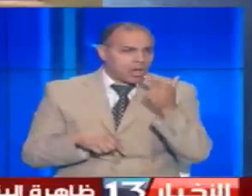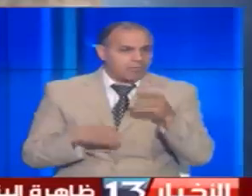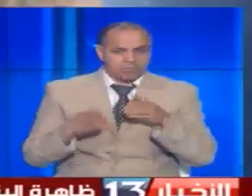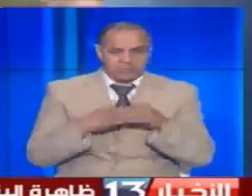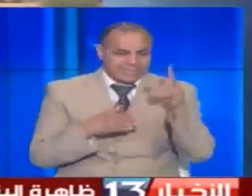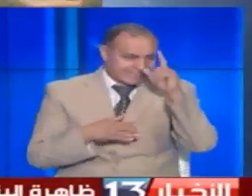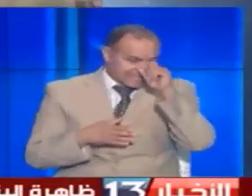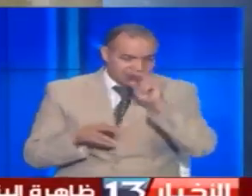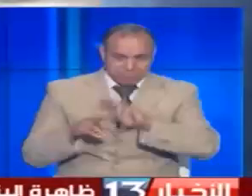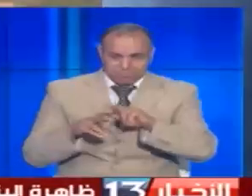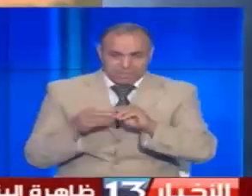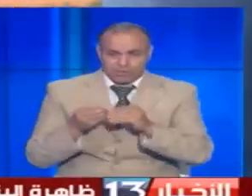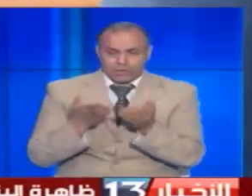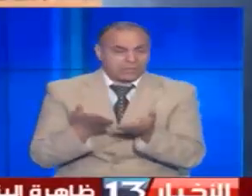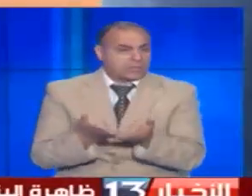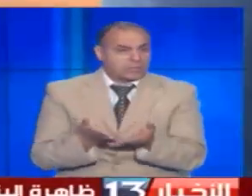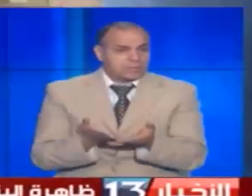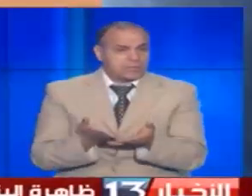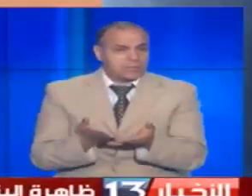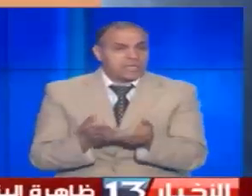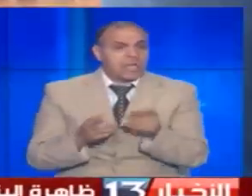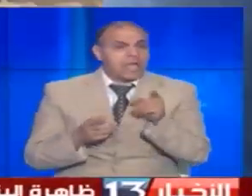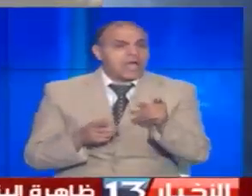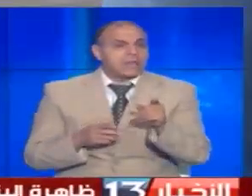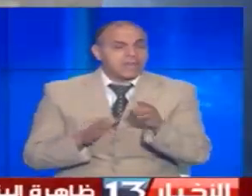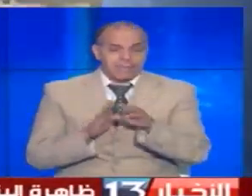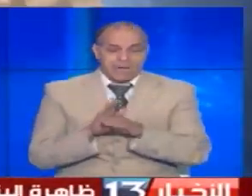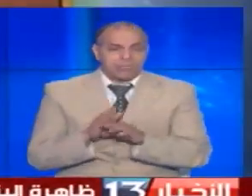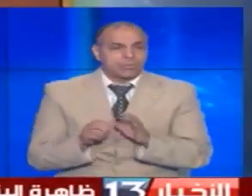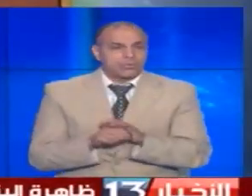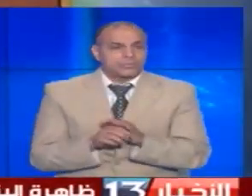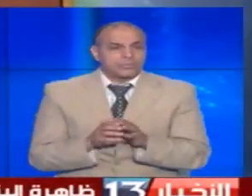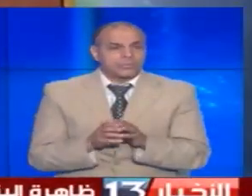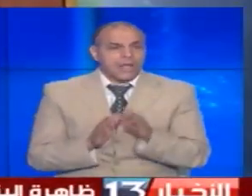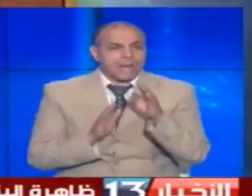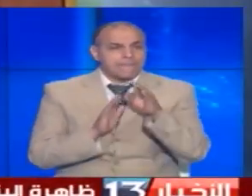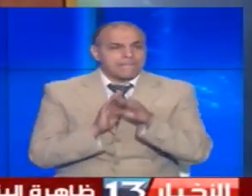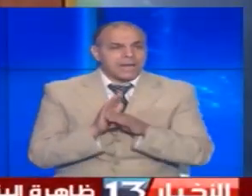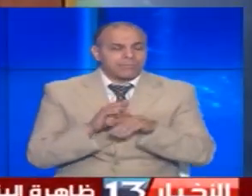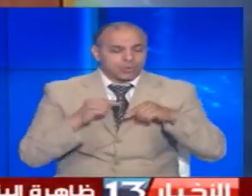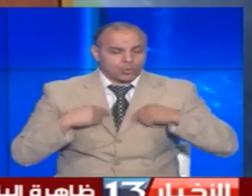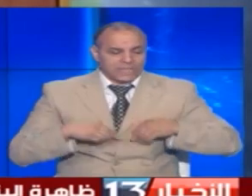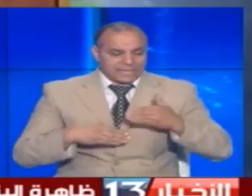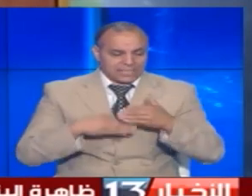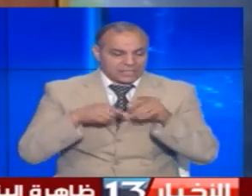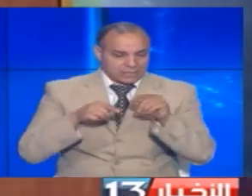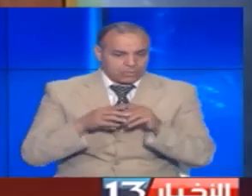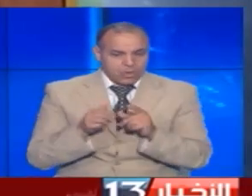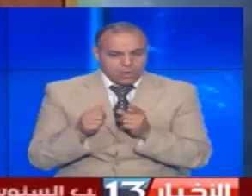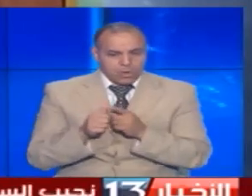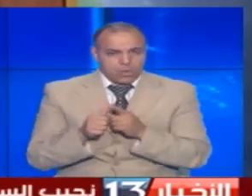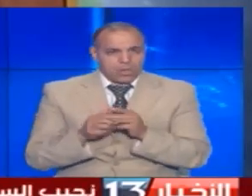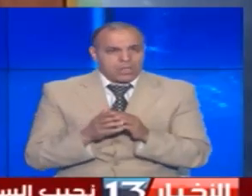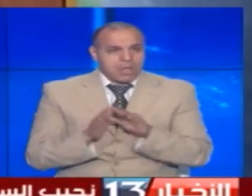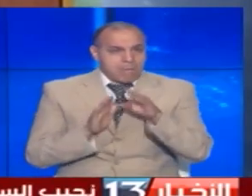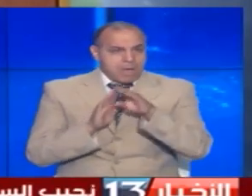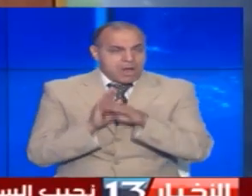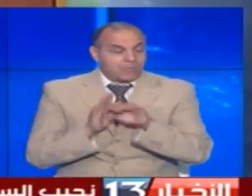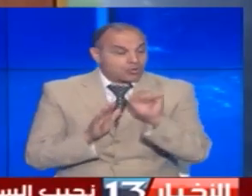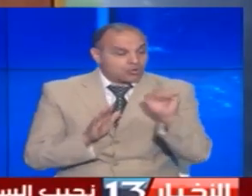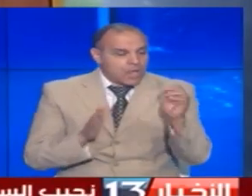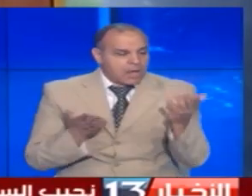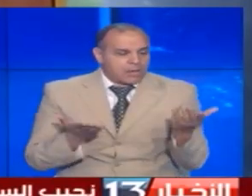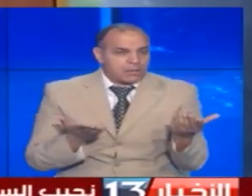معالجه هذه الظهيره فكانت الاهليه كالاتي اليه اليك ووزاره تجيز حاليا اولا من خلال البرامج الاجتماعي